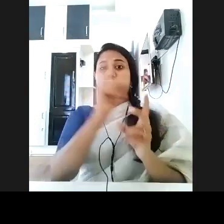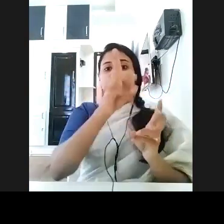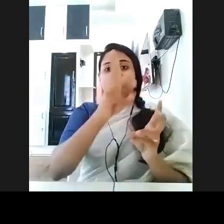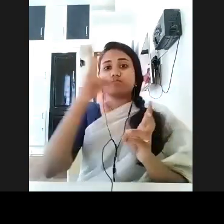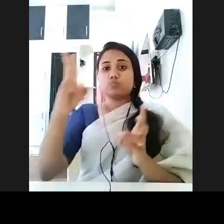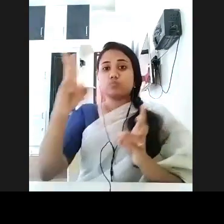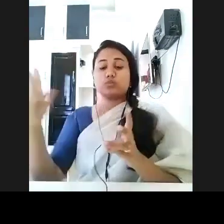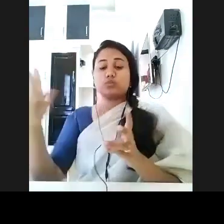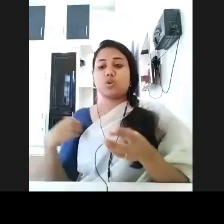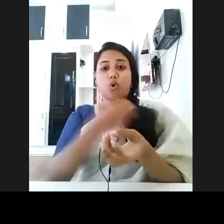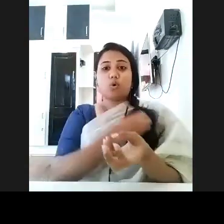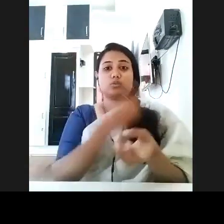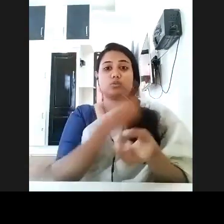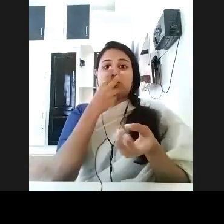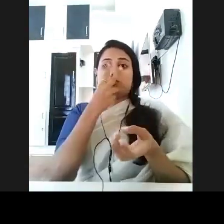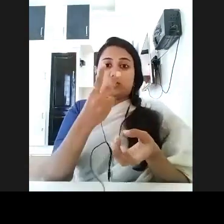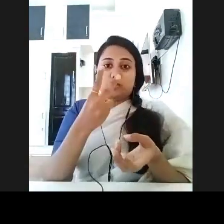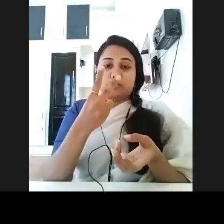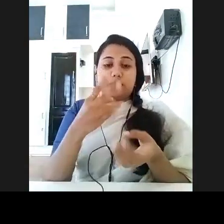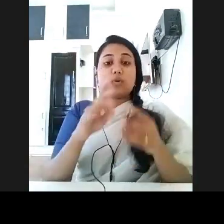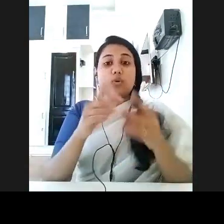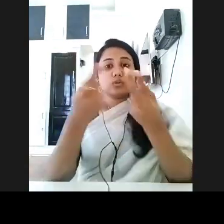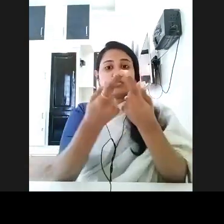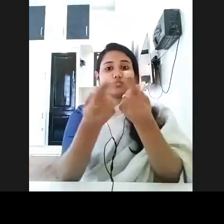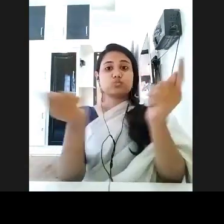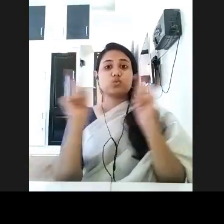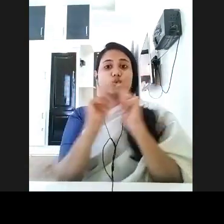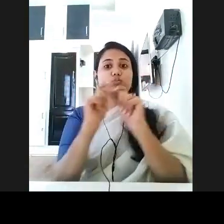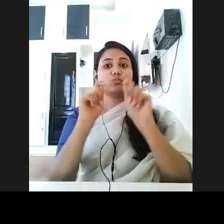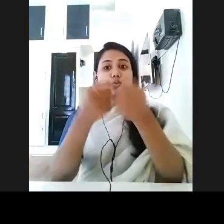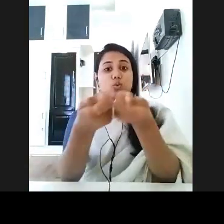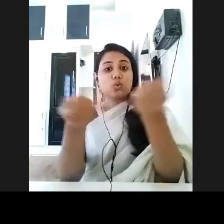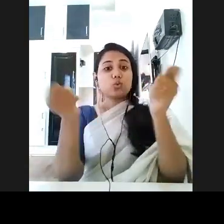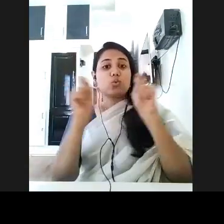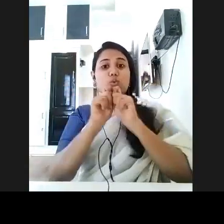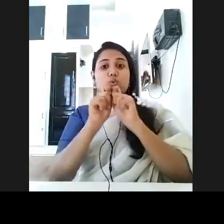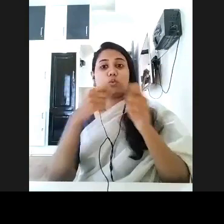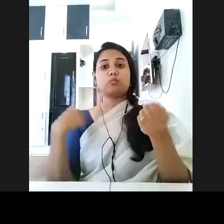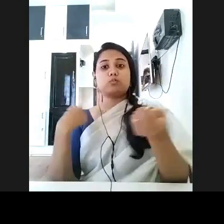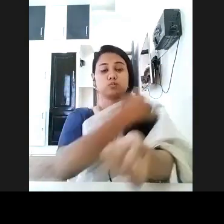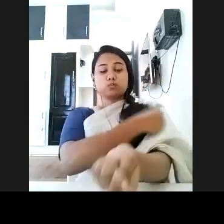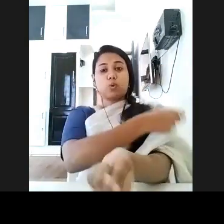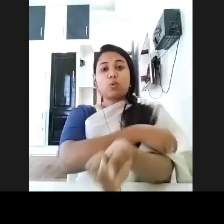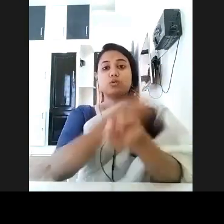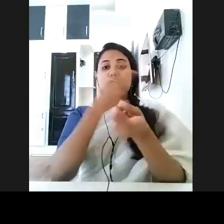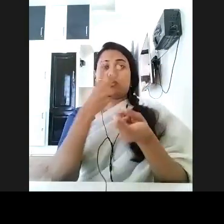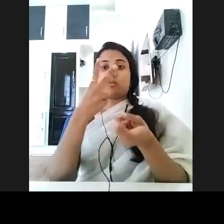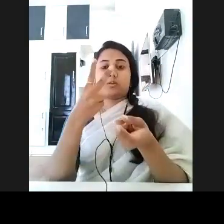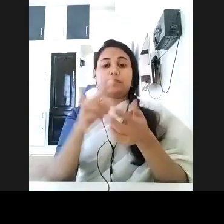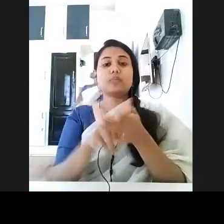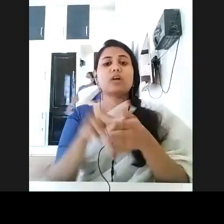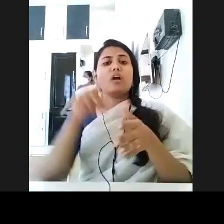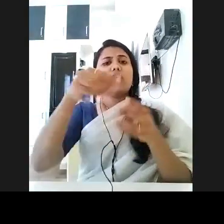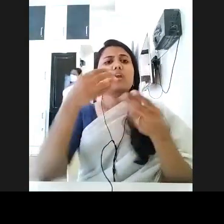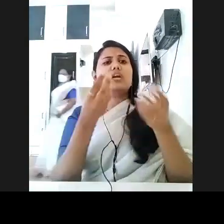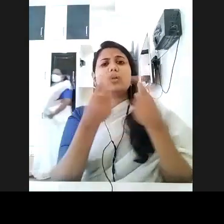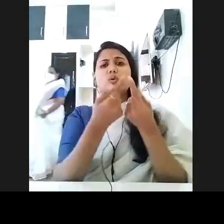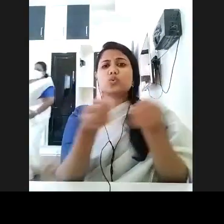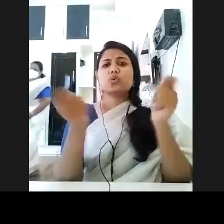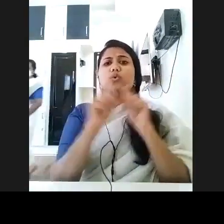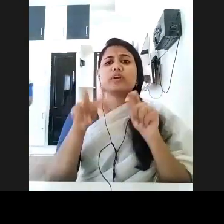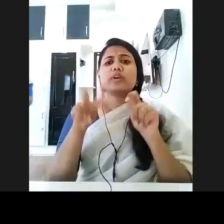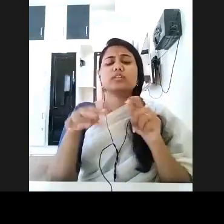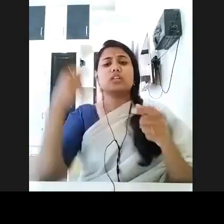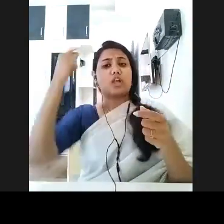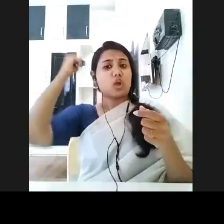ചെയ്യാറുള്ളത്. അപ്പോൾ മൾട്ടി ഡിസിപ്ലിനറി ടീം അപ്രോച്ചാണ് SMA കുട്ടികൾക്ക് ആവശ്യമായിട്ടുള്ളത്. സോ മൾട്ടി ഡിസിപ്ലിനറി ടീം പറയുമ്പോൾ അവിടെ ഒരു ന്യൂറോളജിസ്റ്റ് അല്ലെങ്കിൽ ഒരു